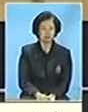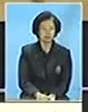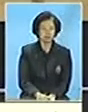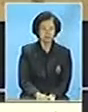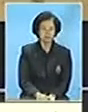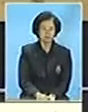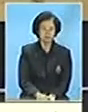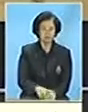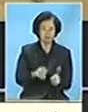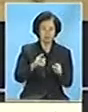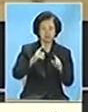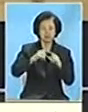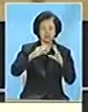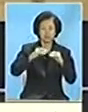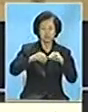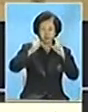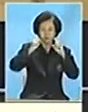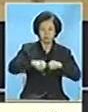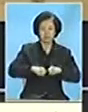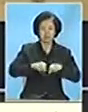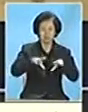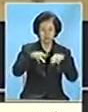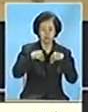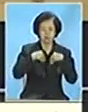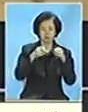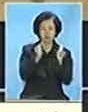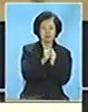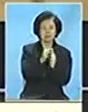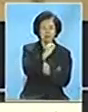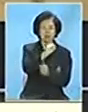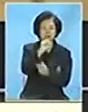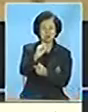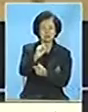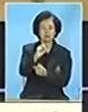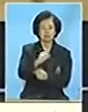เป็นอนุมัติที่ประชุมลงมติเห็นด้วยเห็นชอบด้วยกับสภาผู้แทนราษฎรนะคะ